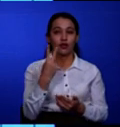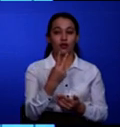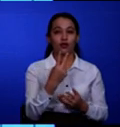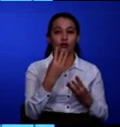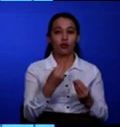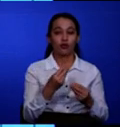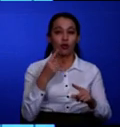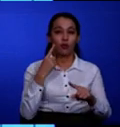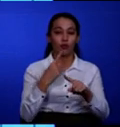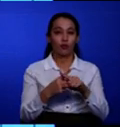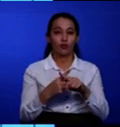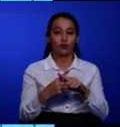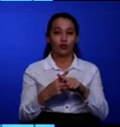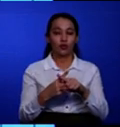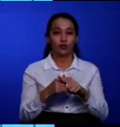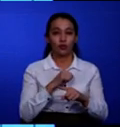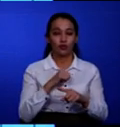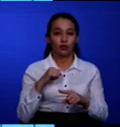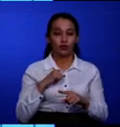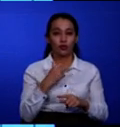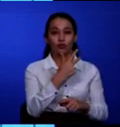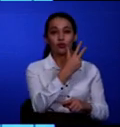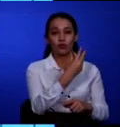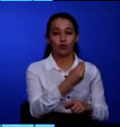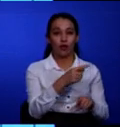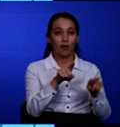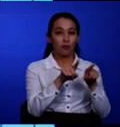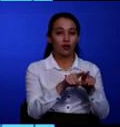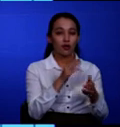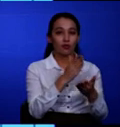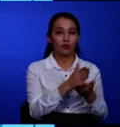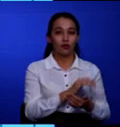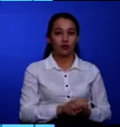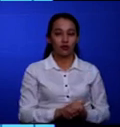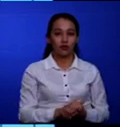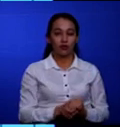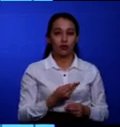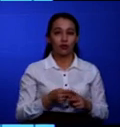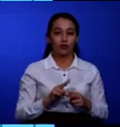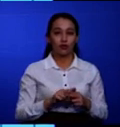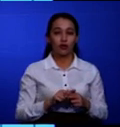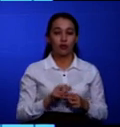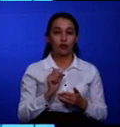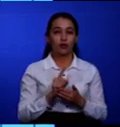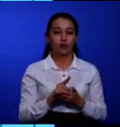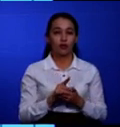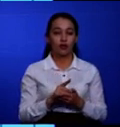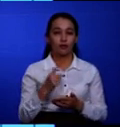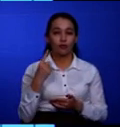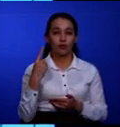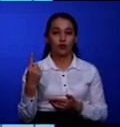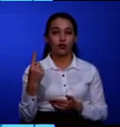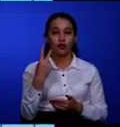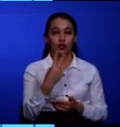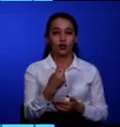kunni bir-biriga qo'shsak, o'z-o'zidan uchinchi kun kelib chiqadi. Chunki masala shartida birinchi va